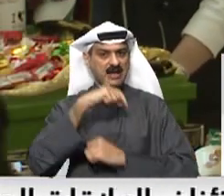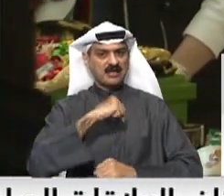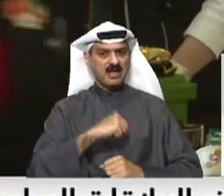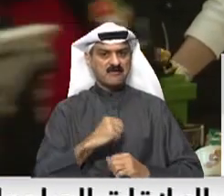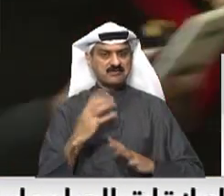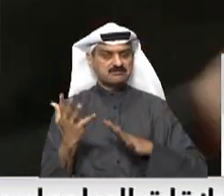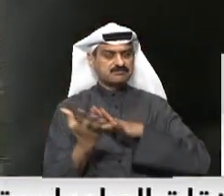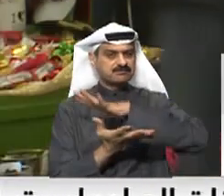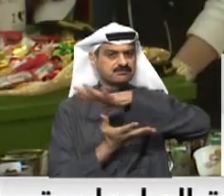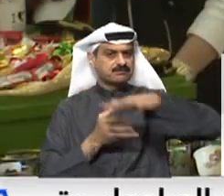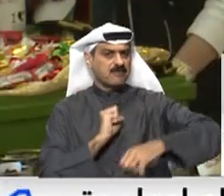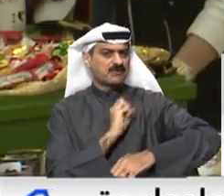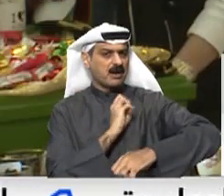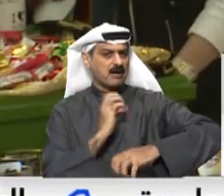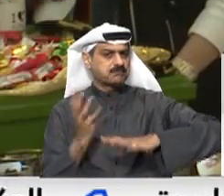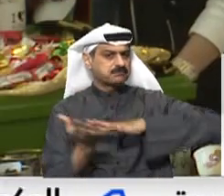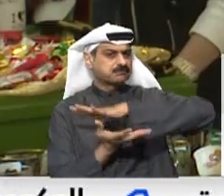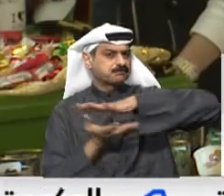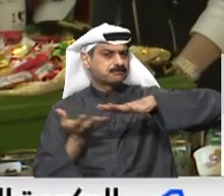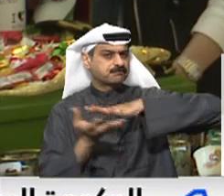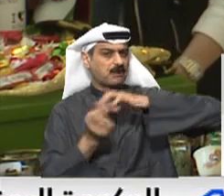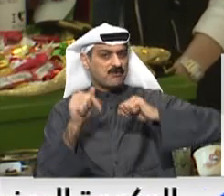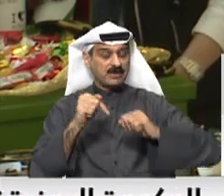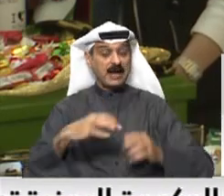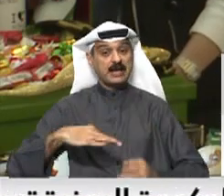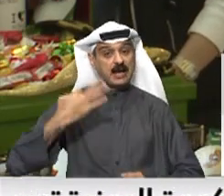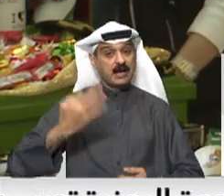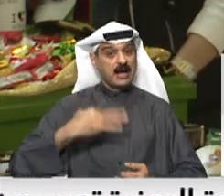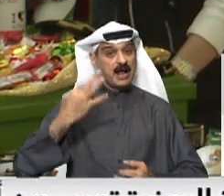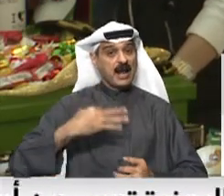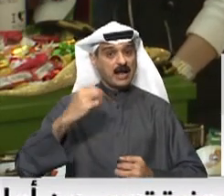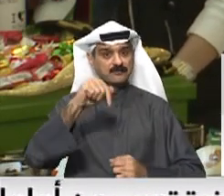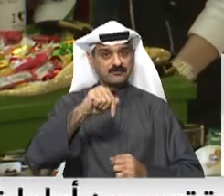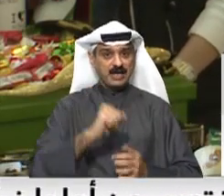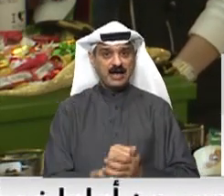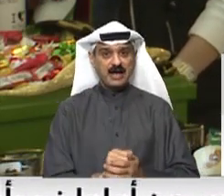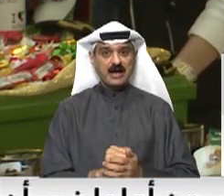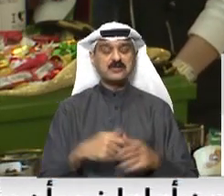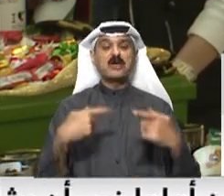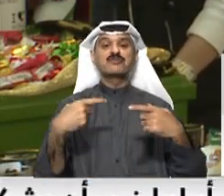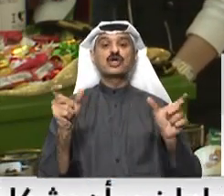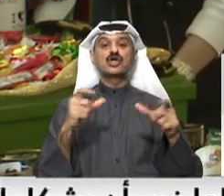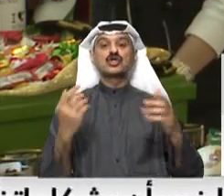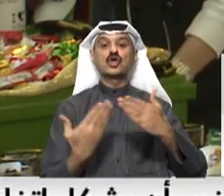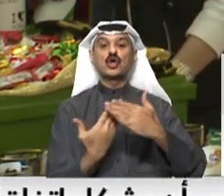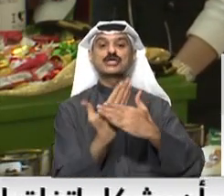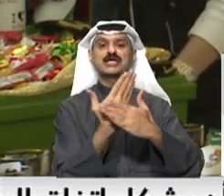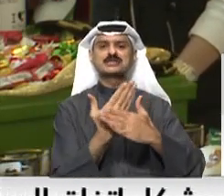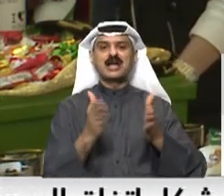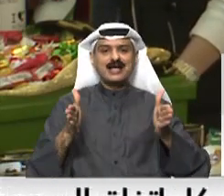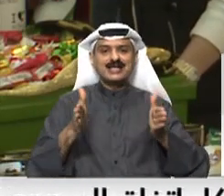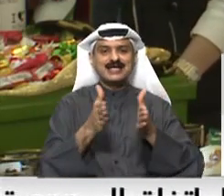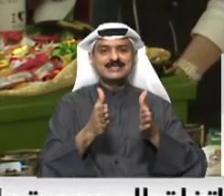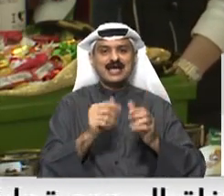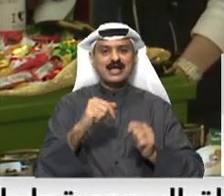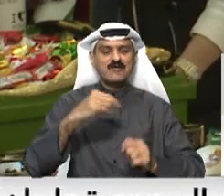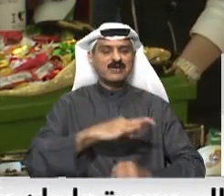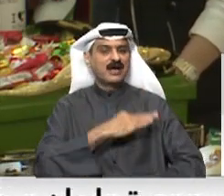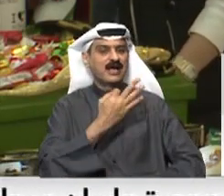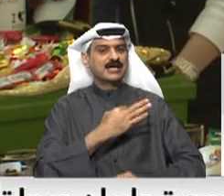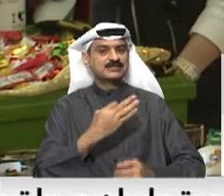اضطرابات في ضربات القلب، ممكن نعملهم العمليات أيضا بالتدخل الجراحي الصغير أو الجروح الصغيرة.